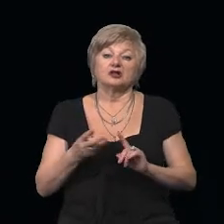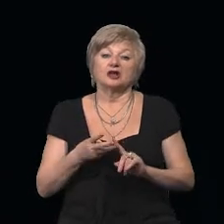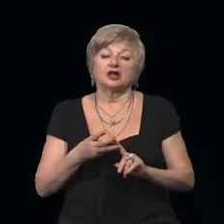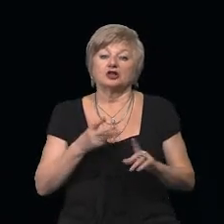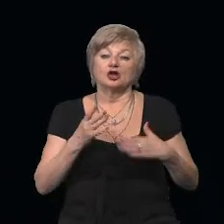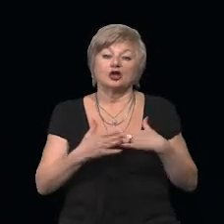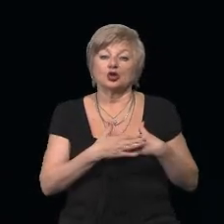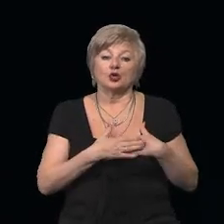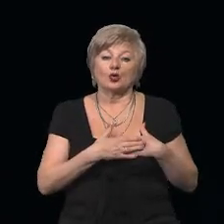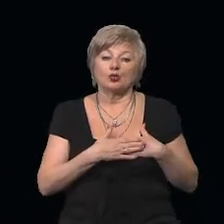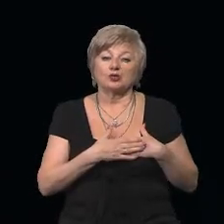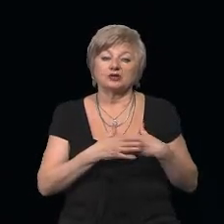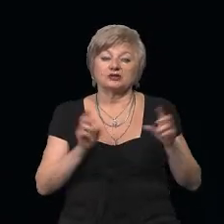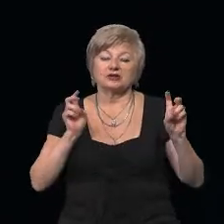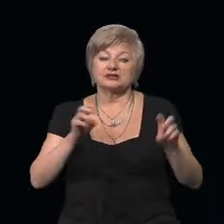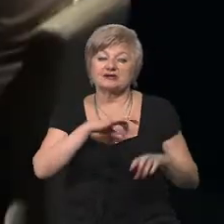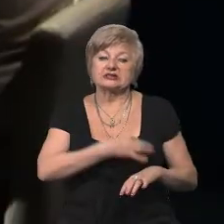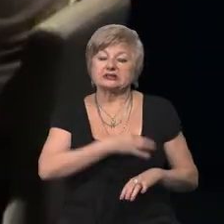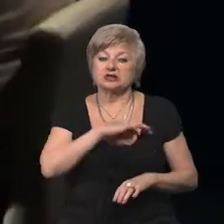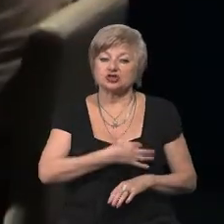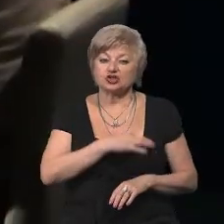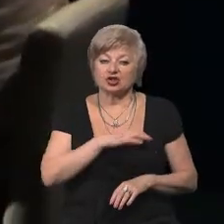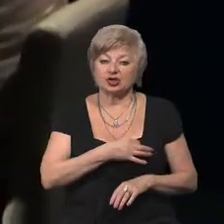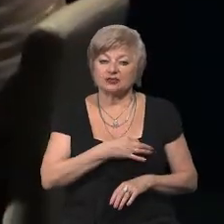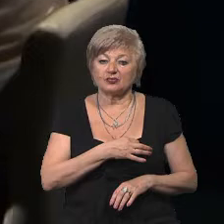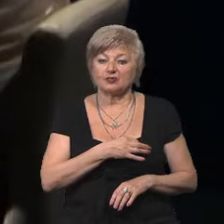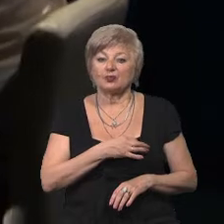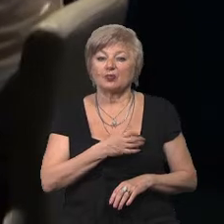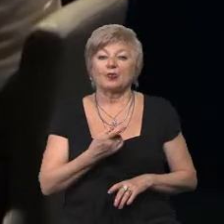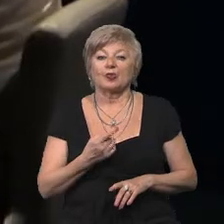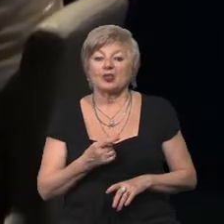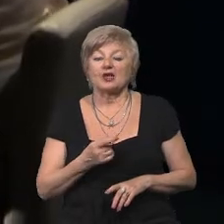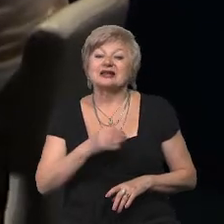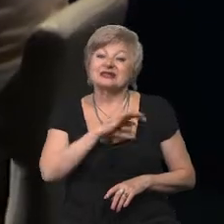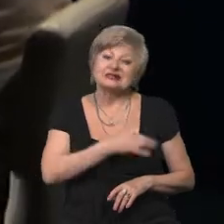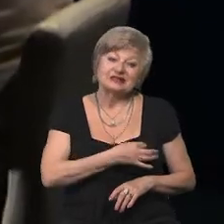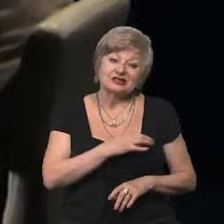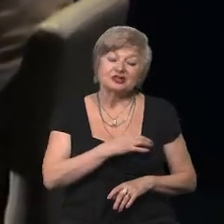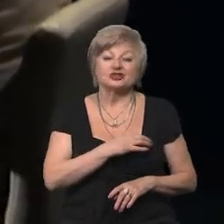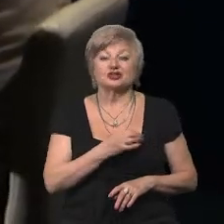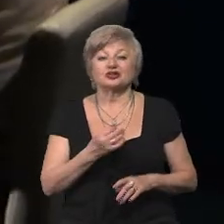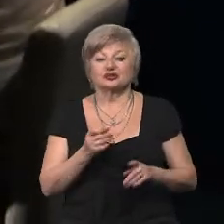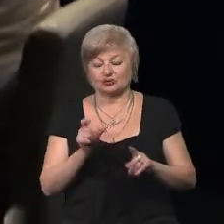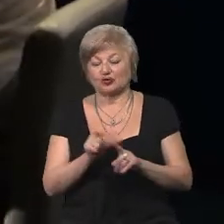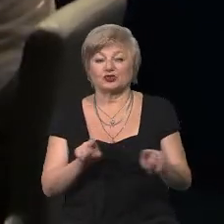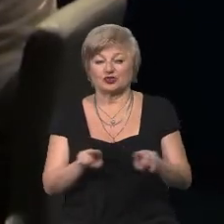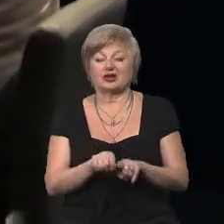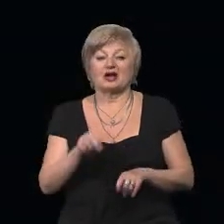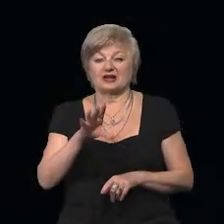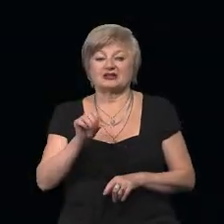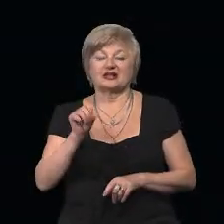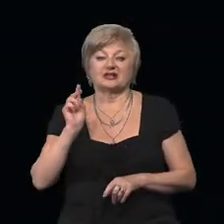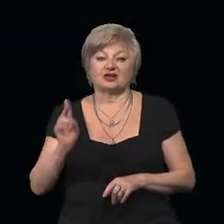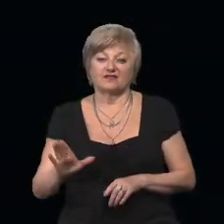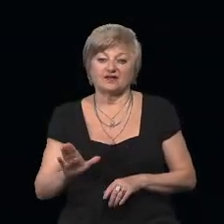«Любовь глазами сыщика», по-моему. Там, ну, то есть мы детективы, потому что сыщик в разных переводах. Таке, ну, трохи застарілося. Да,